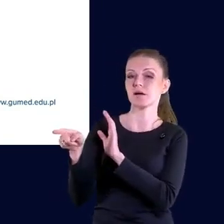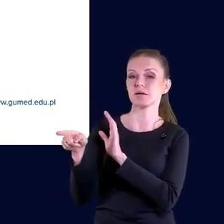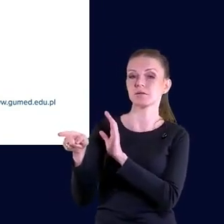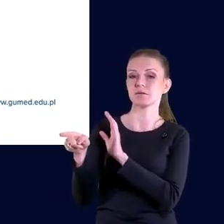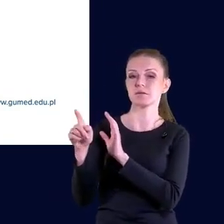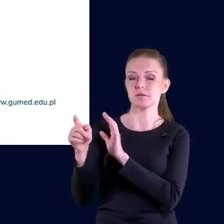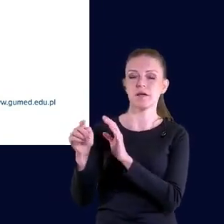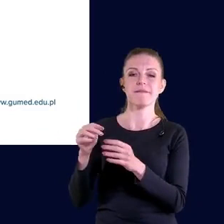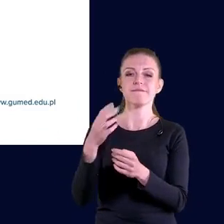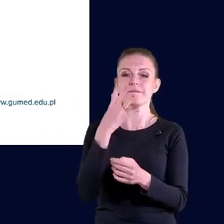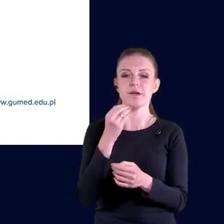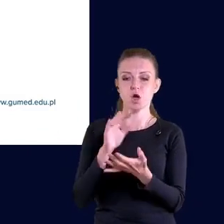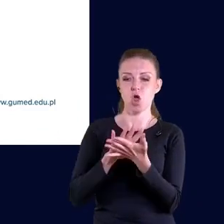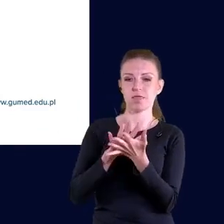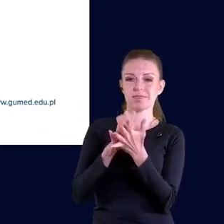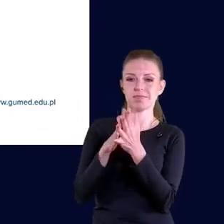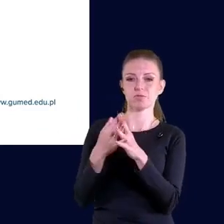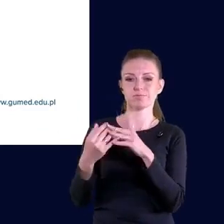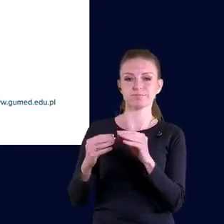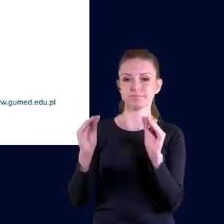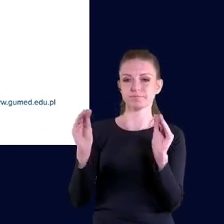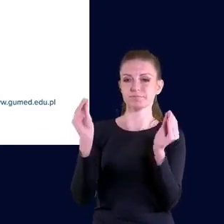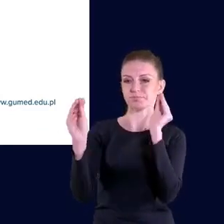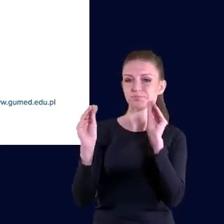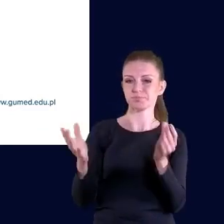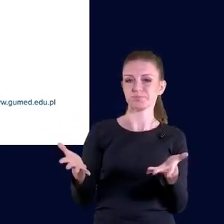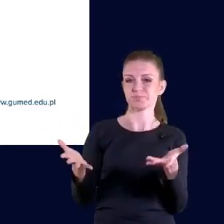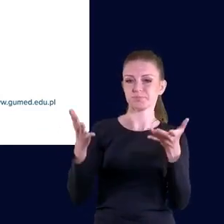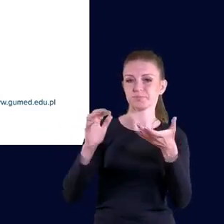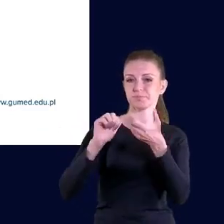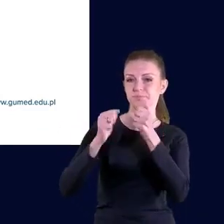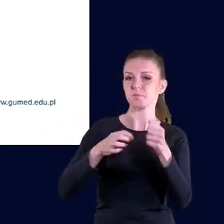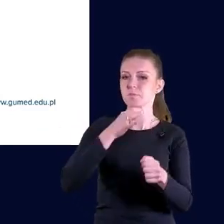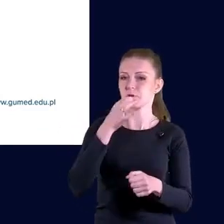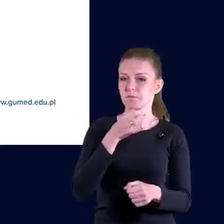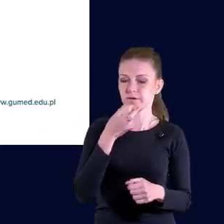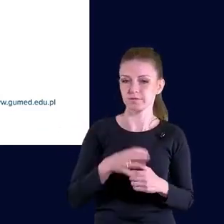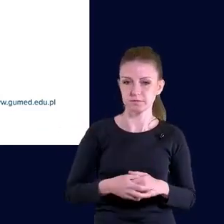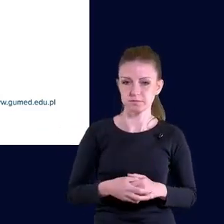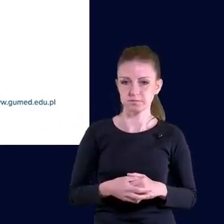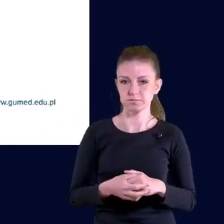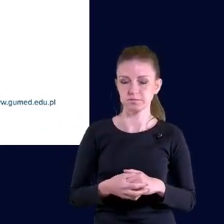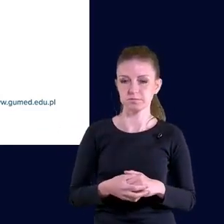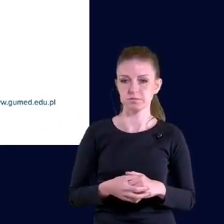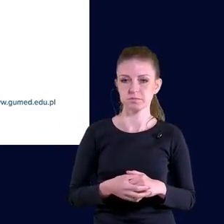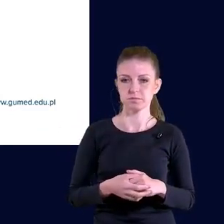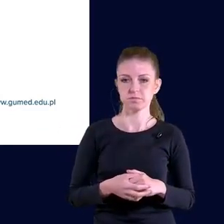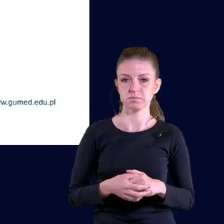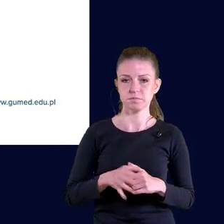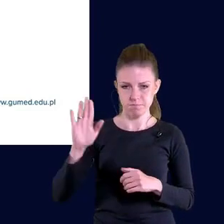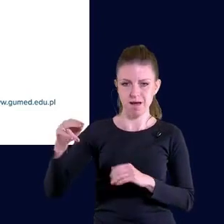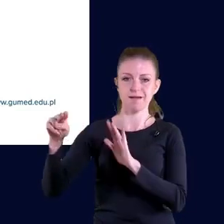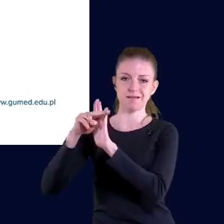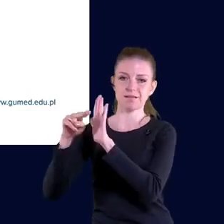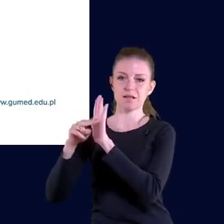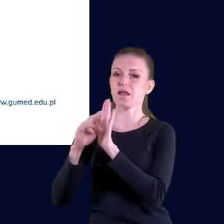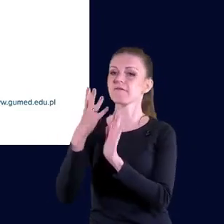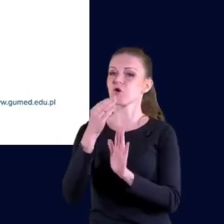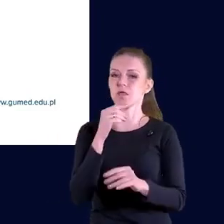wyglądu strony wizualnej takiej tabeli ponieważ przypadku